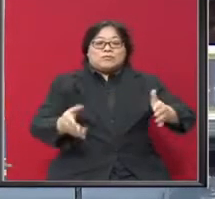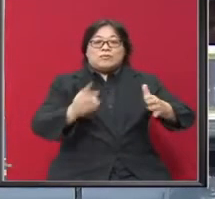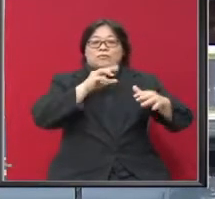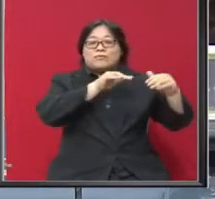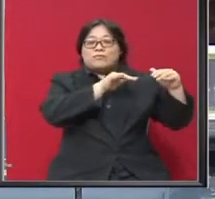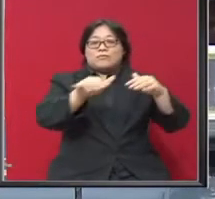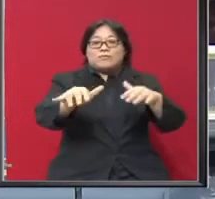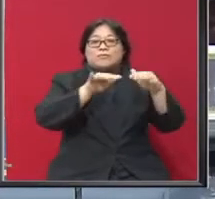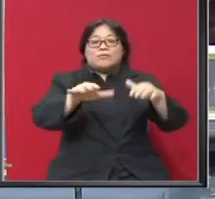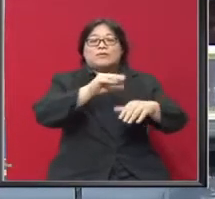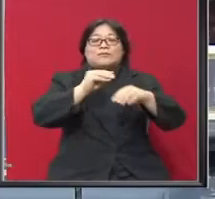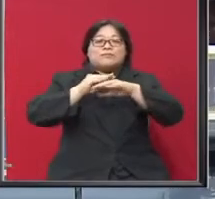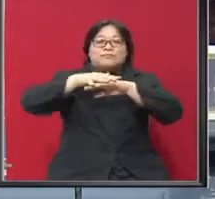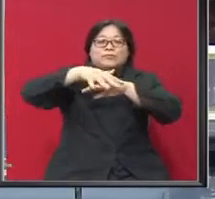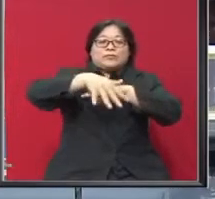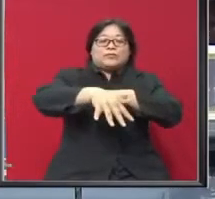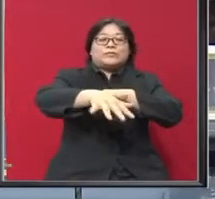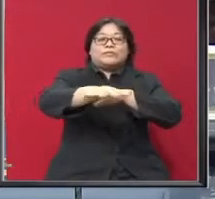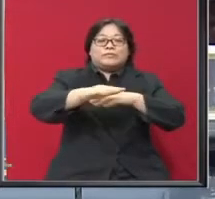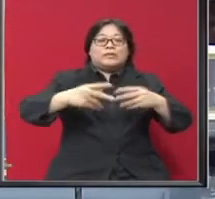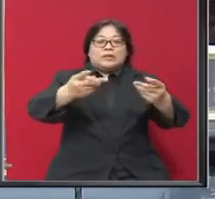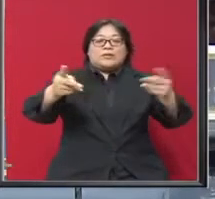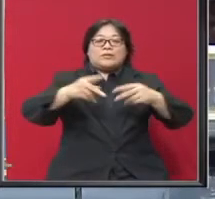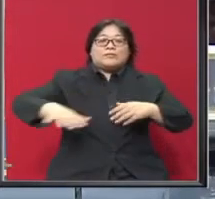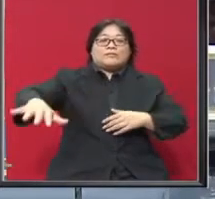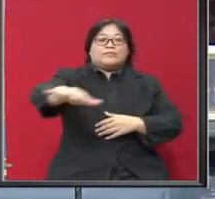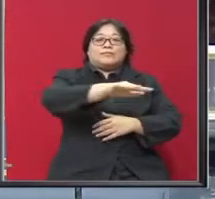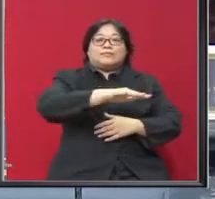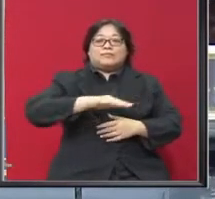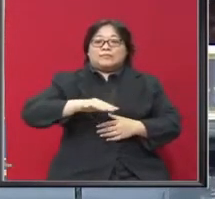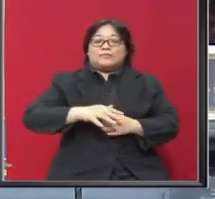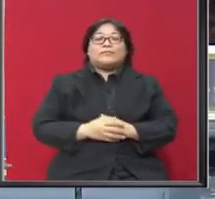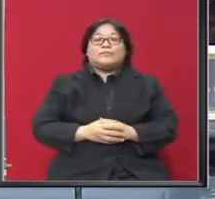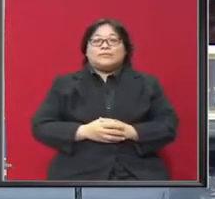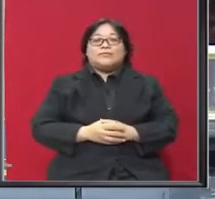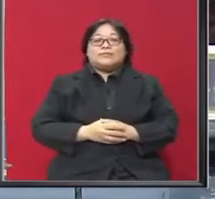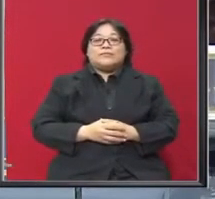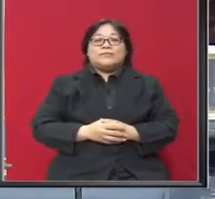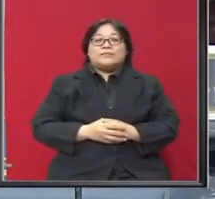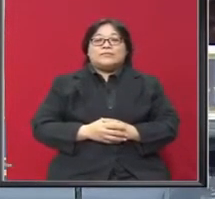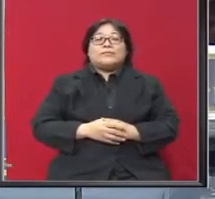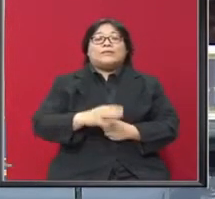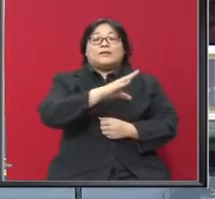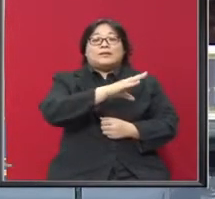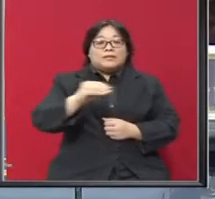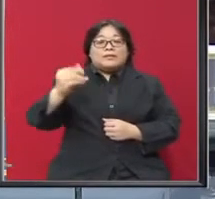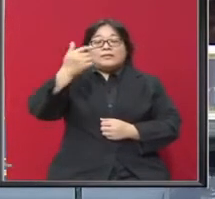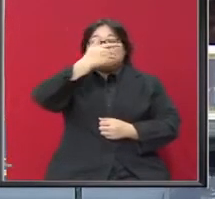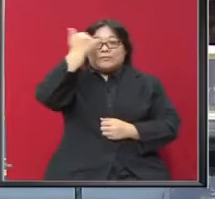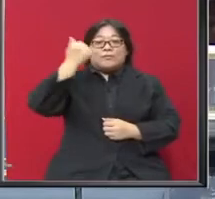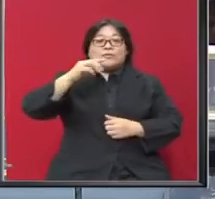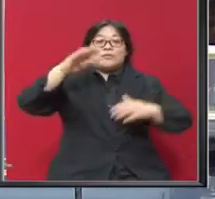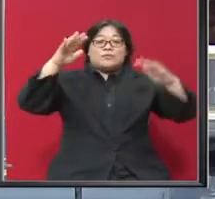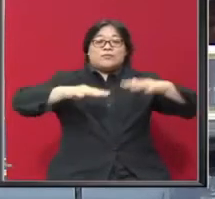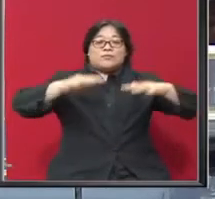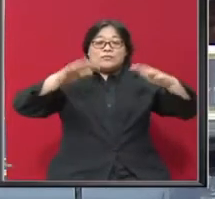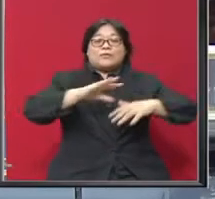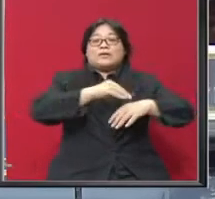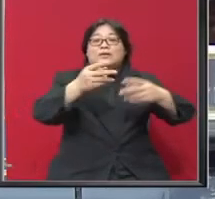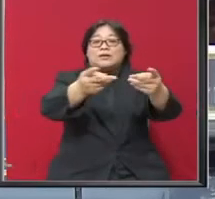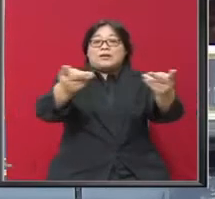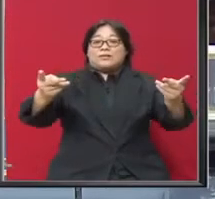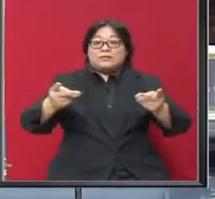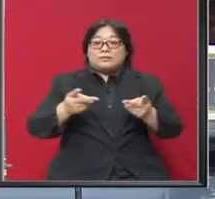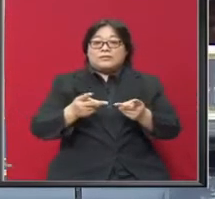yang banyak dan melimpah keluar ke kawasan sekitar sektor dan faktur hujan dan